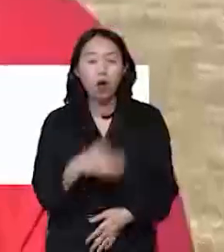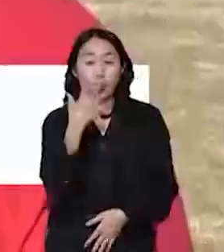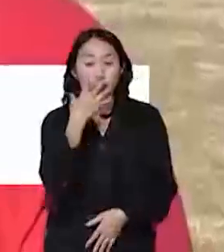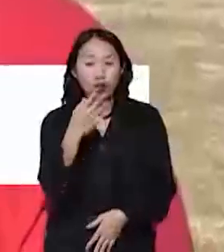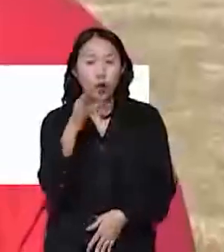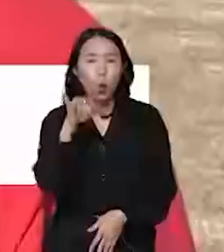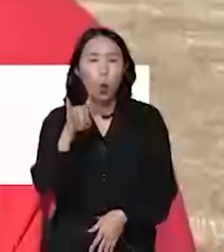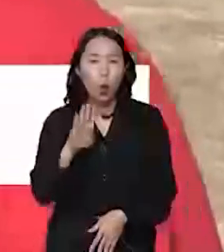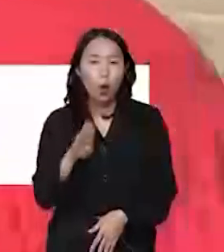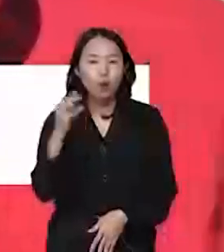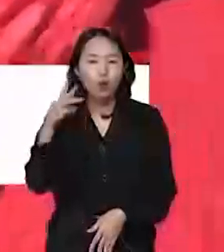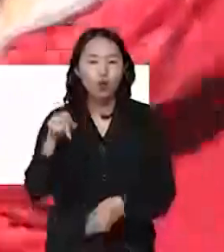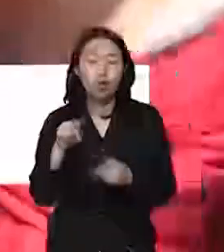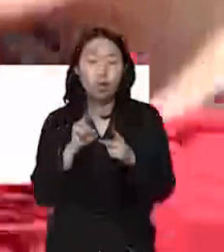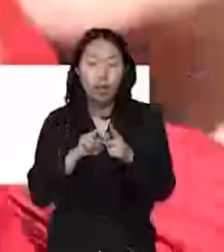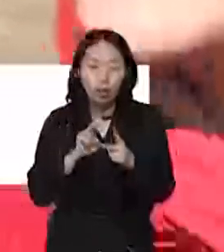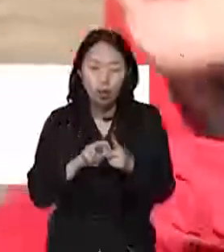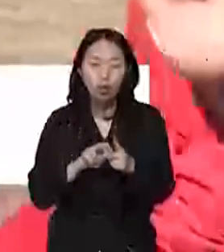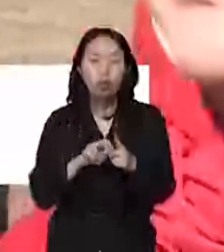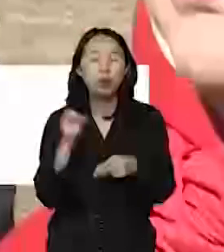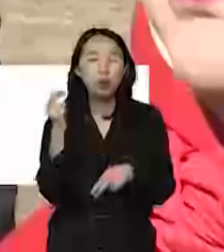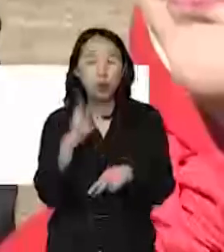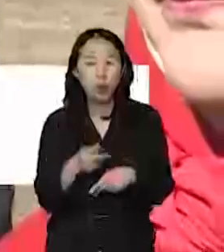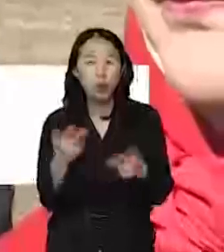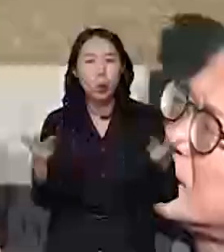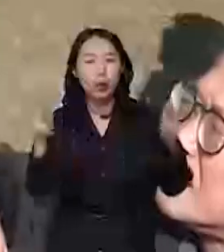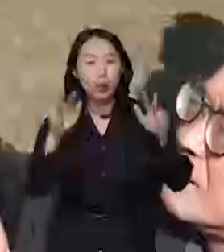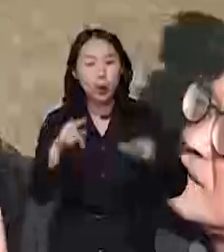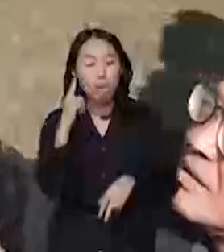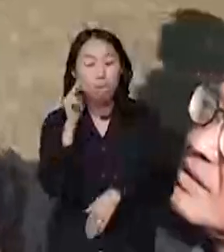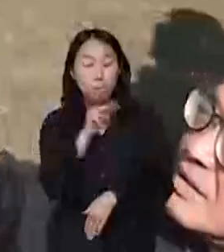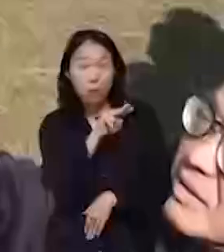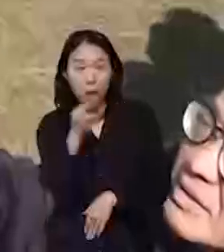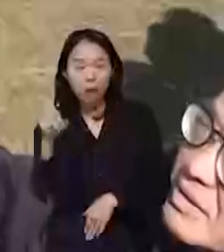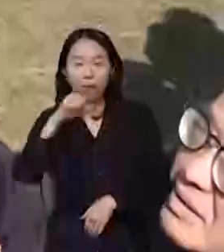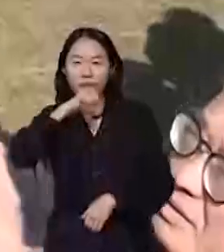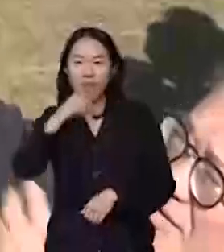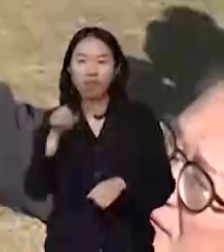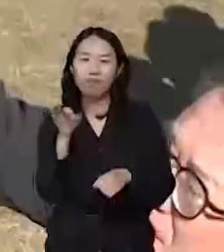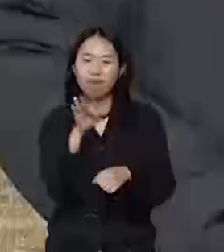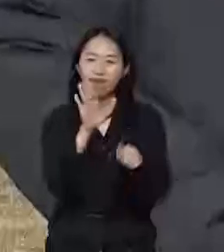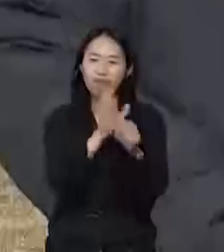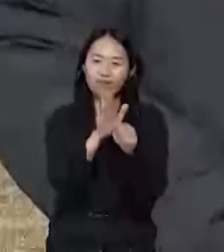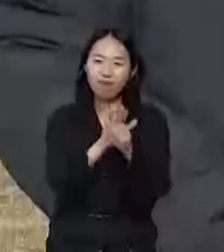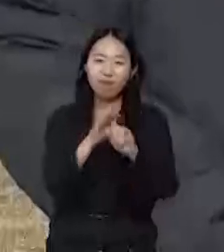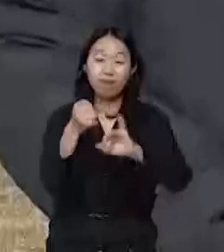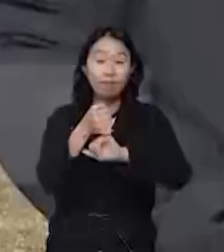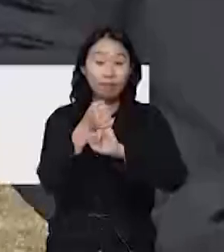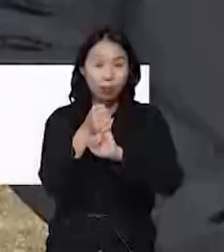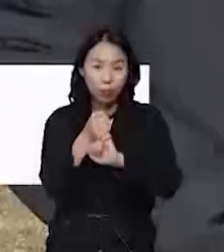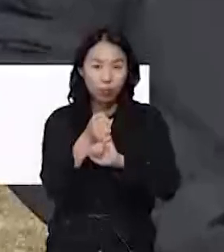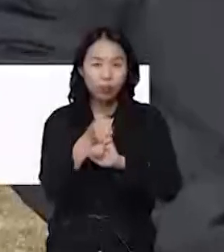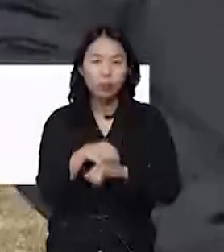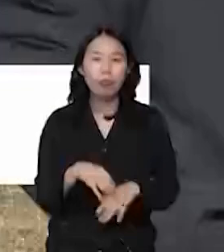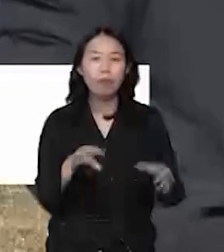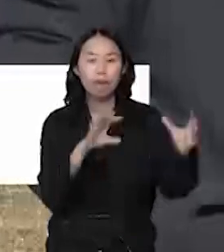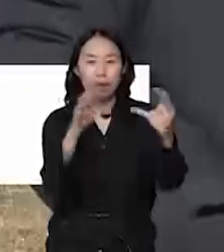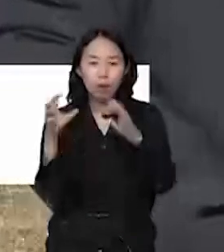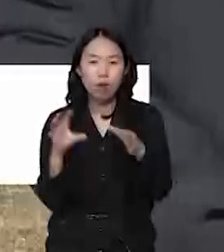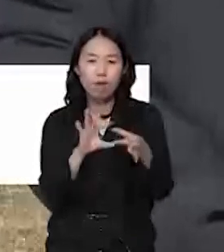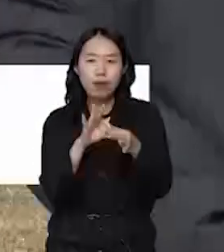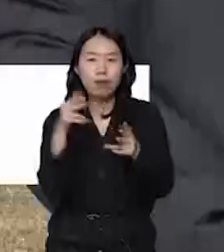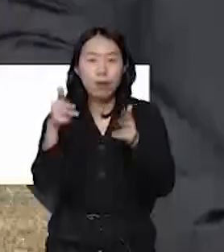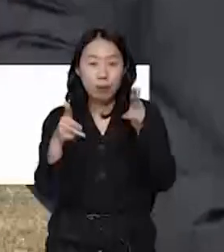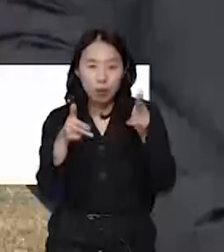웹툰센터와 국가정원을 둘러보고 예산 지원을 약속했습니다. 국가적인 사업인 만큼 우리 국가 예산